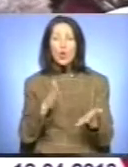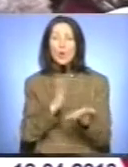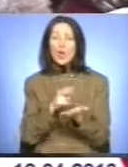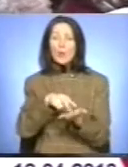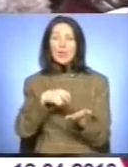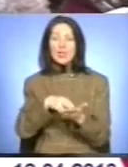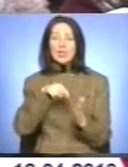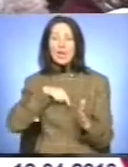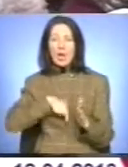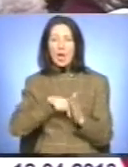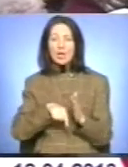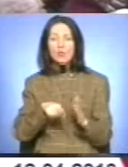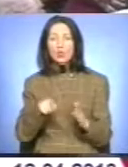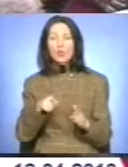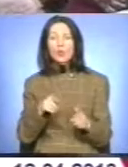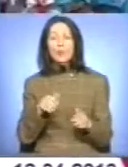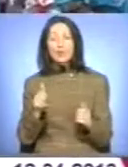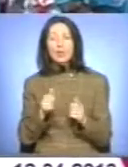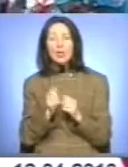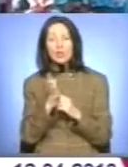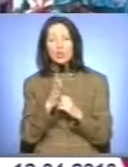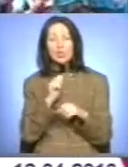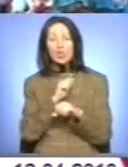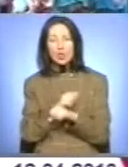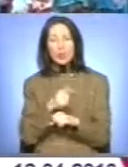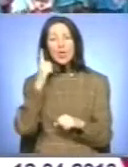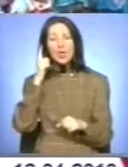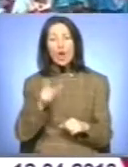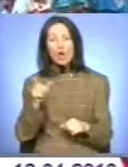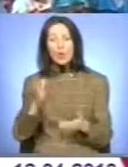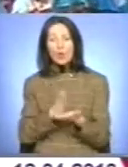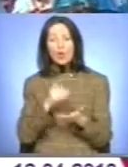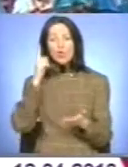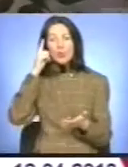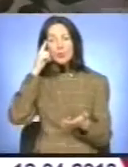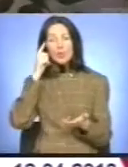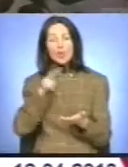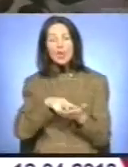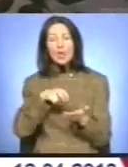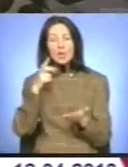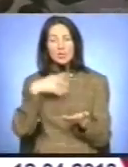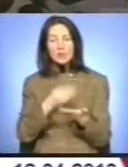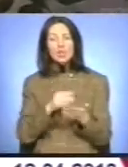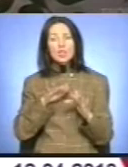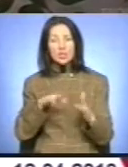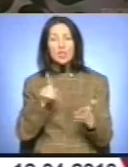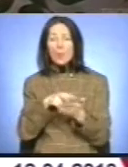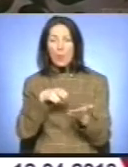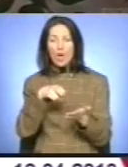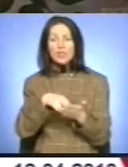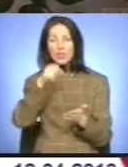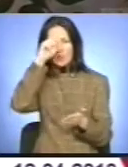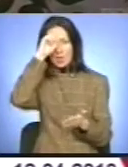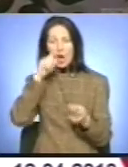біля 14 стацій вірні мають покаятися у гріхах і задуматися над своїми діями. Друге важливе значення цієї хресної дороги – це